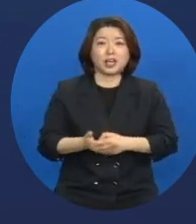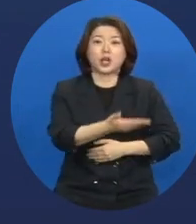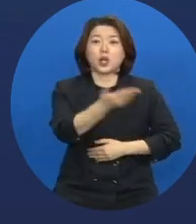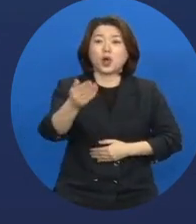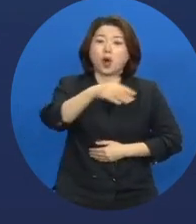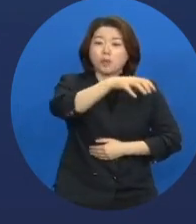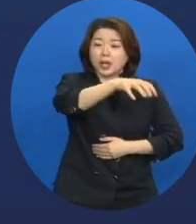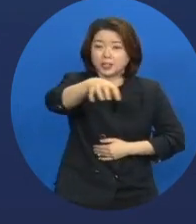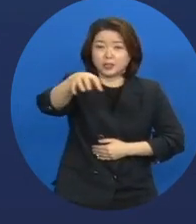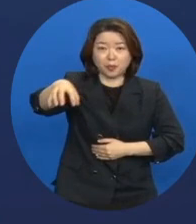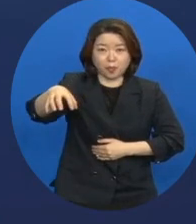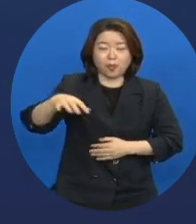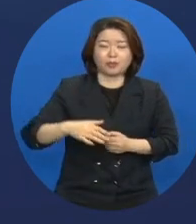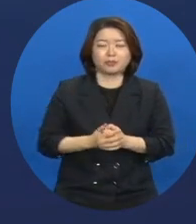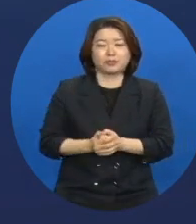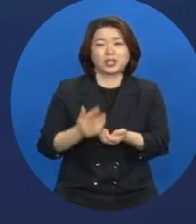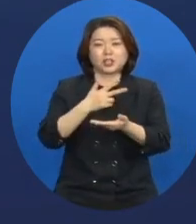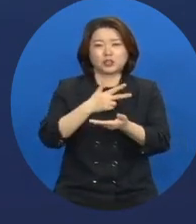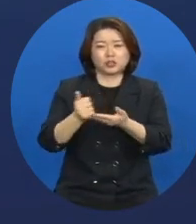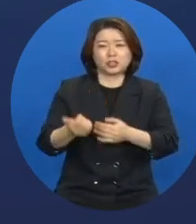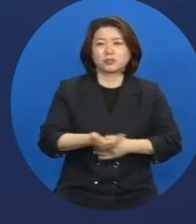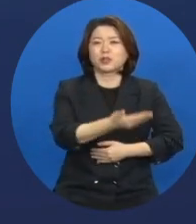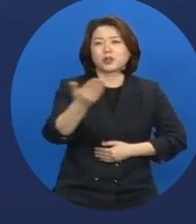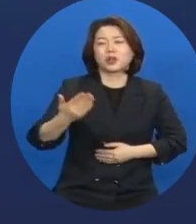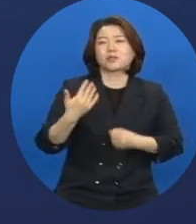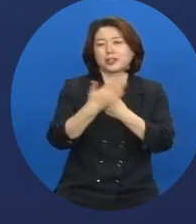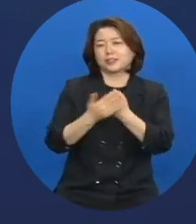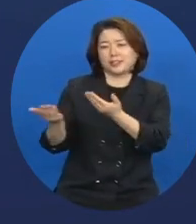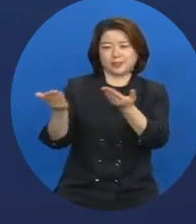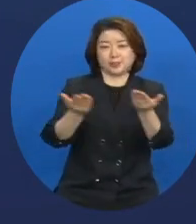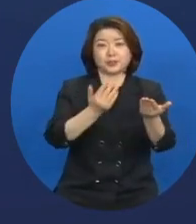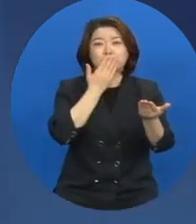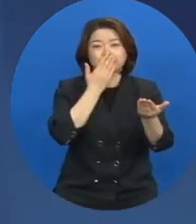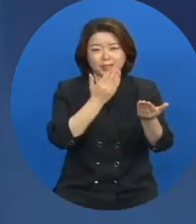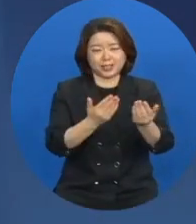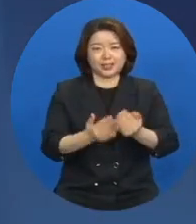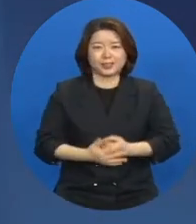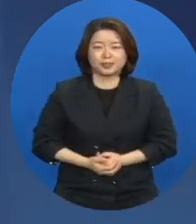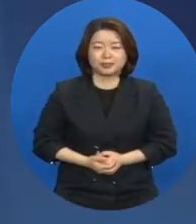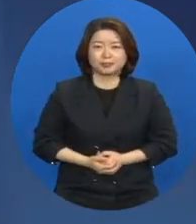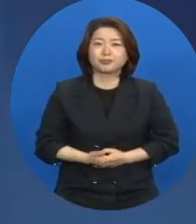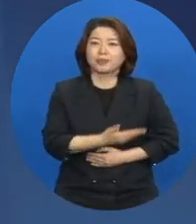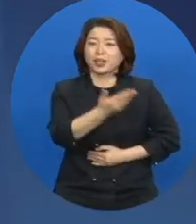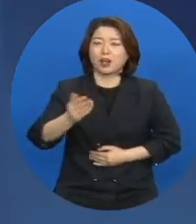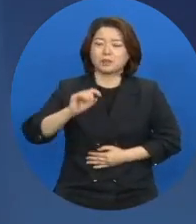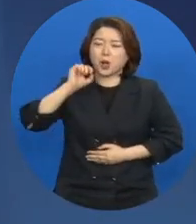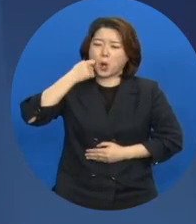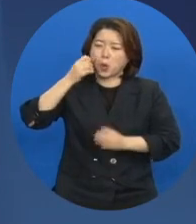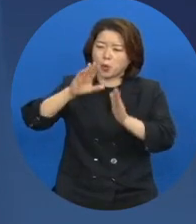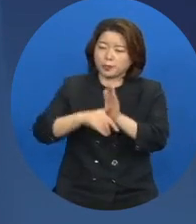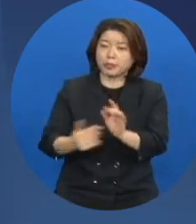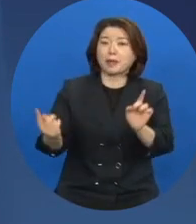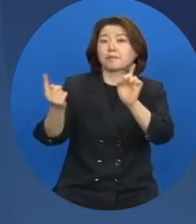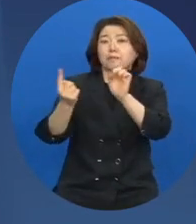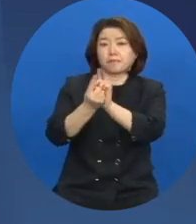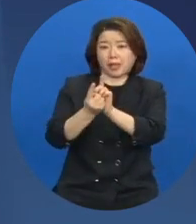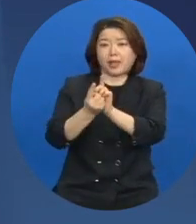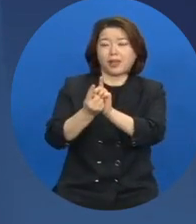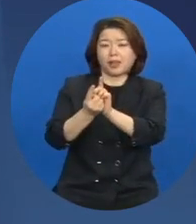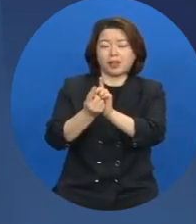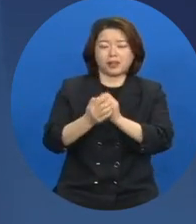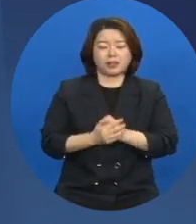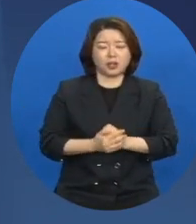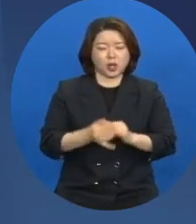그 자리에서 주님은 여러분에게 은혜를 주실 것입니다. 여러분 어려운 때를 만나면